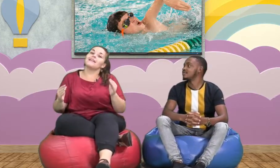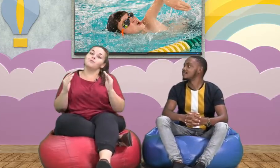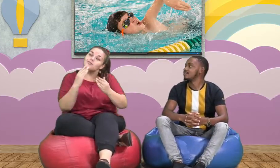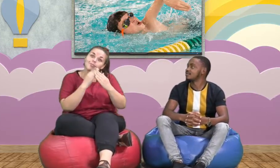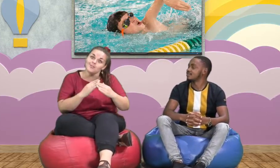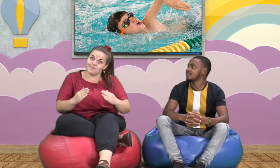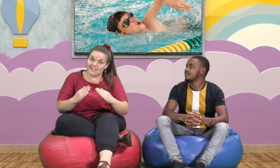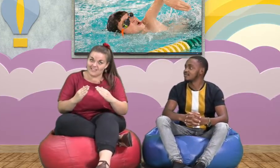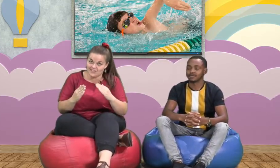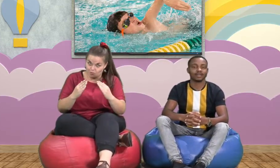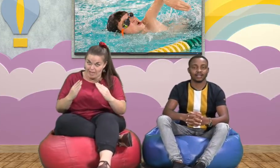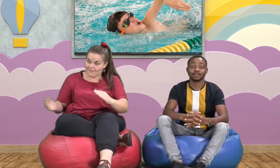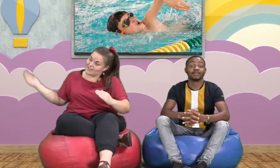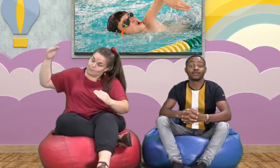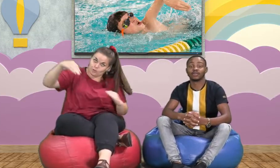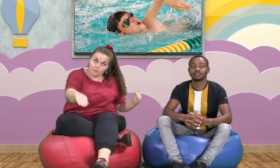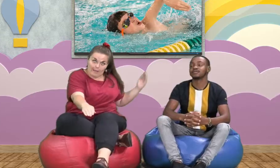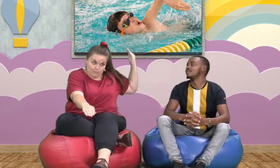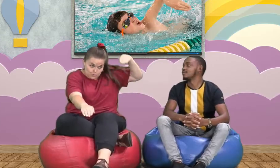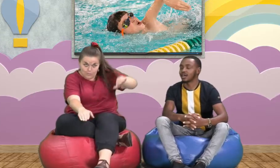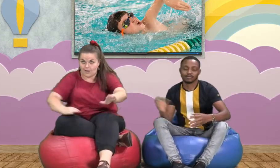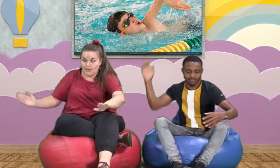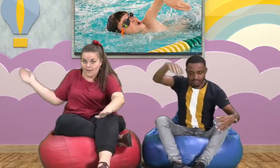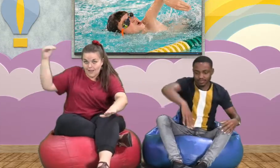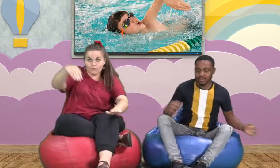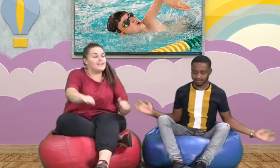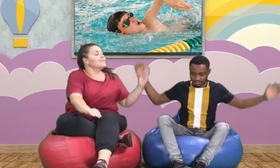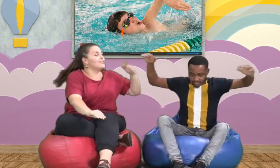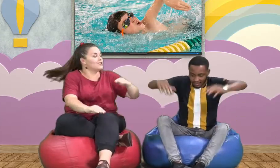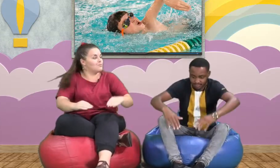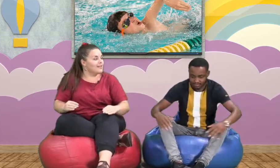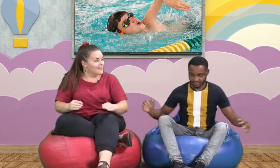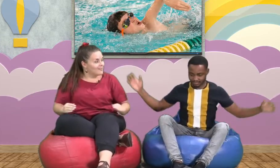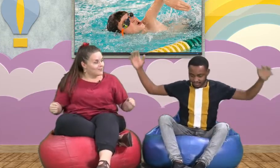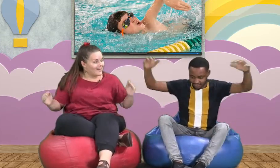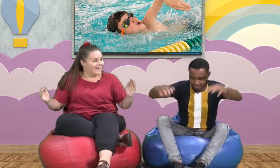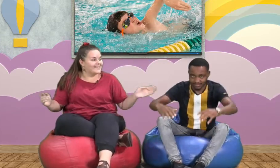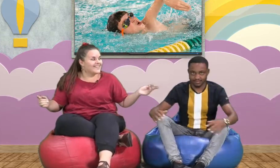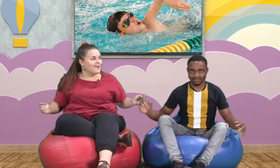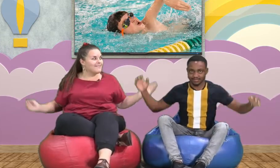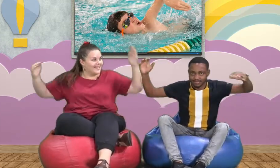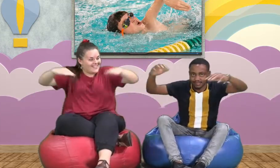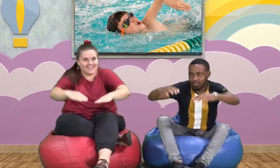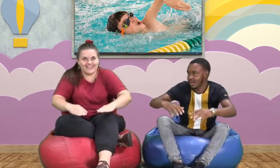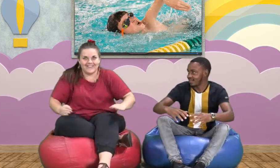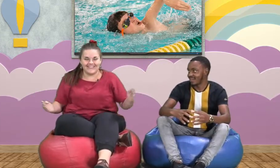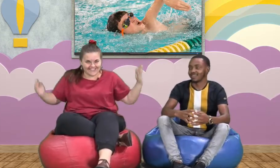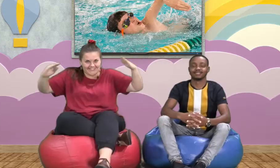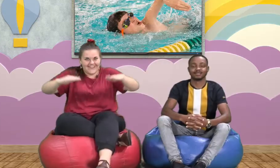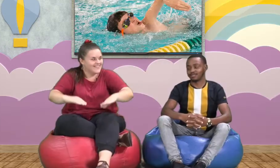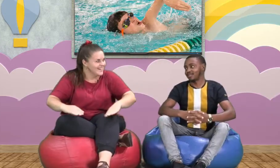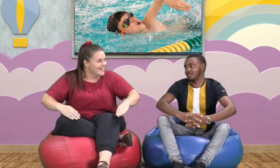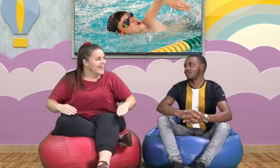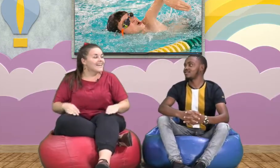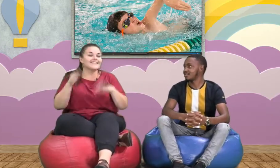Maar jy moet saam met ons die bewegingkies doen, né? Want jy toch. moet swem. So die eerste een is so, ons kan as dit jou weer dis so